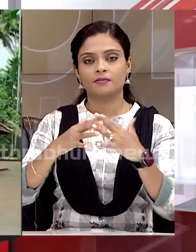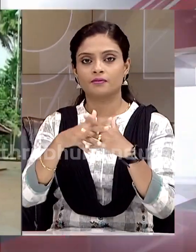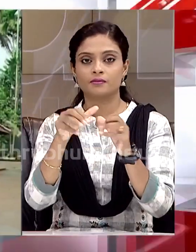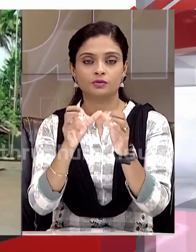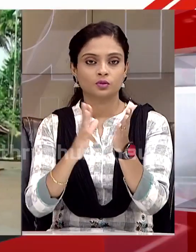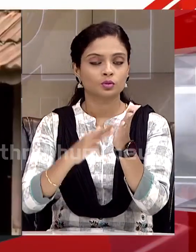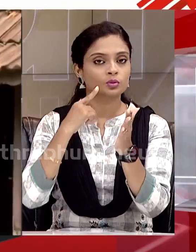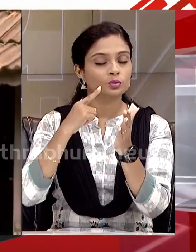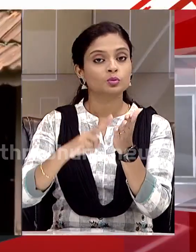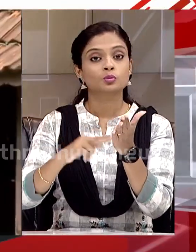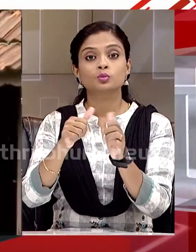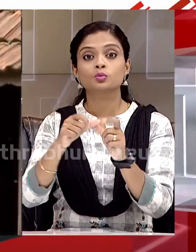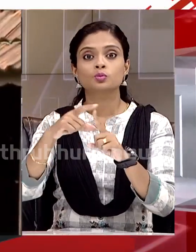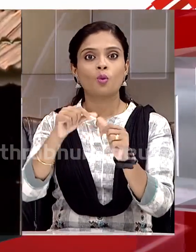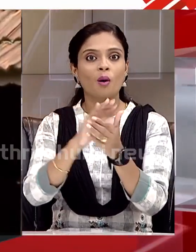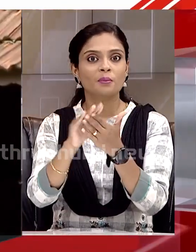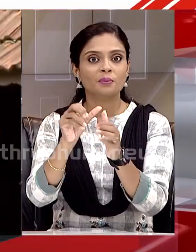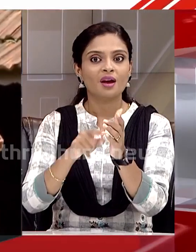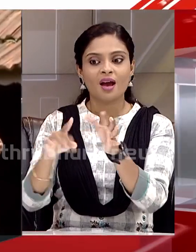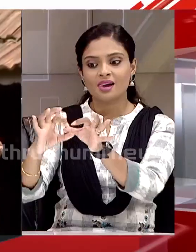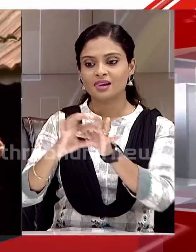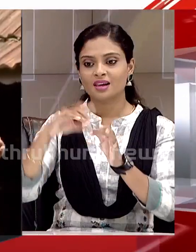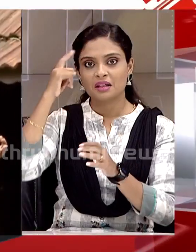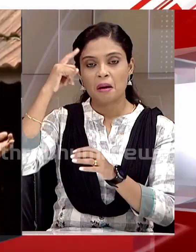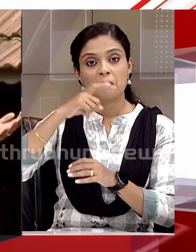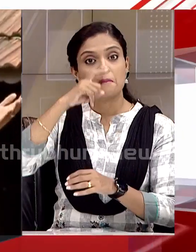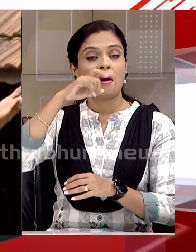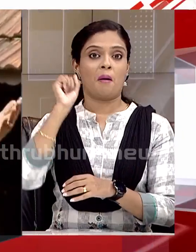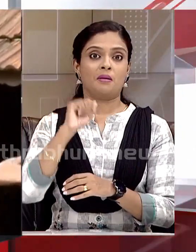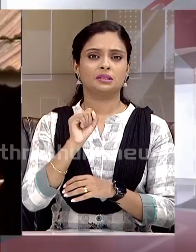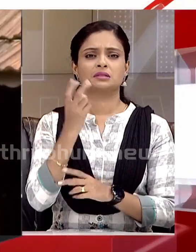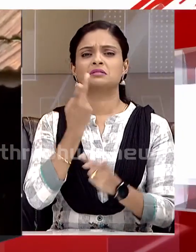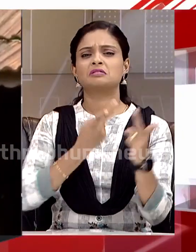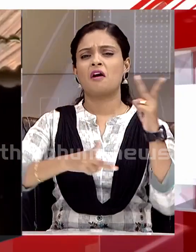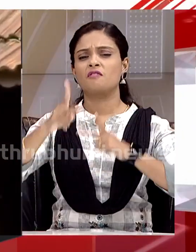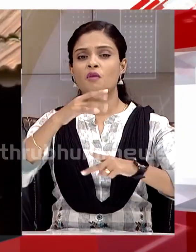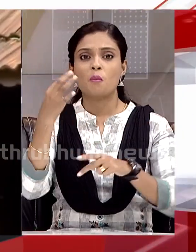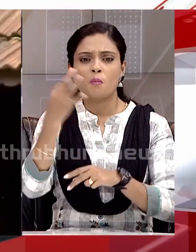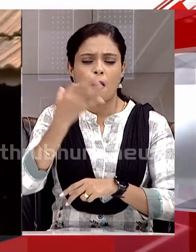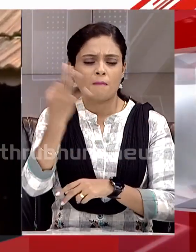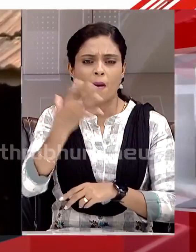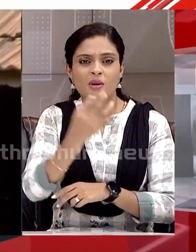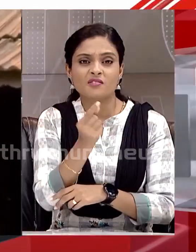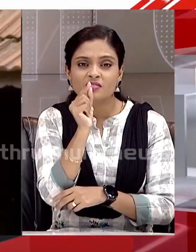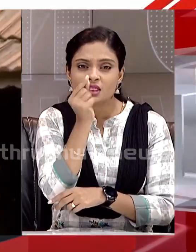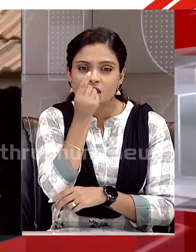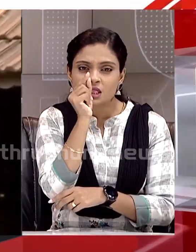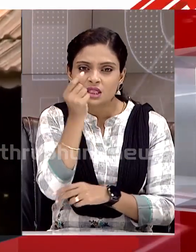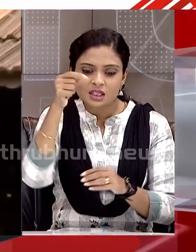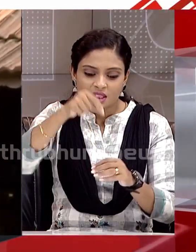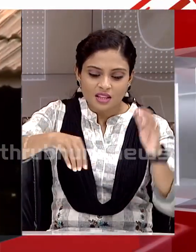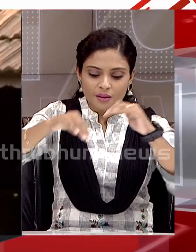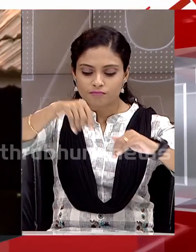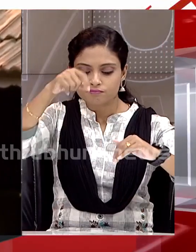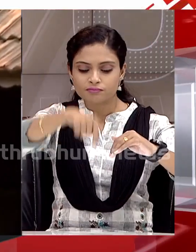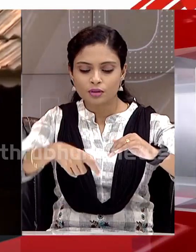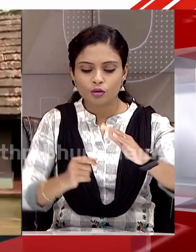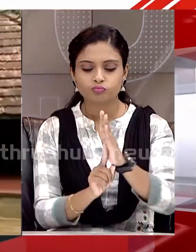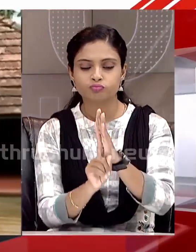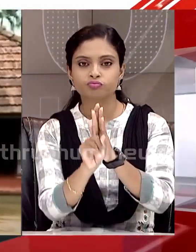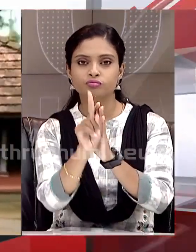അദ്ദേഹം പല പുതിയ വിത്തിനങ്ങളും ഈ കുട്ടനാടിന് സംഭാവന ചെയ്തിട്ടുണ്ട്. അതിനുള്ള സംവിധാനങ്ങളൊക്കെ ഇവിടെ ഒരുക്കുന്നതിൽ വലിയ പങ്കു വഹിച്ചിട്ടുള്ള ആളാണ്.